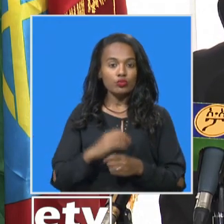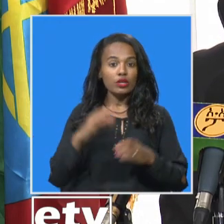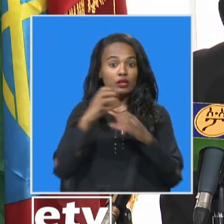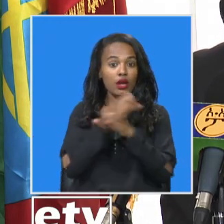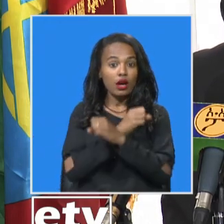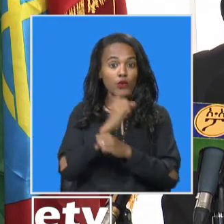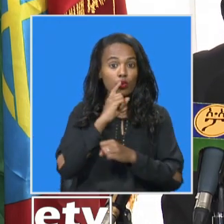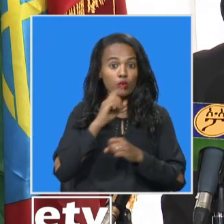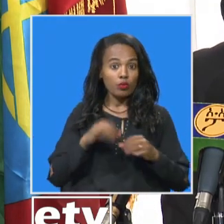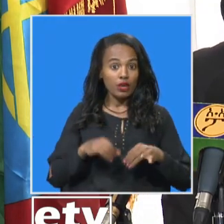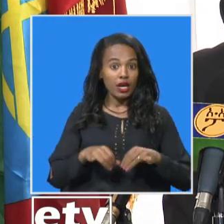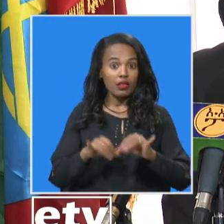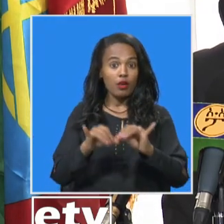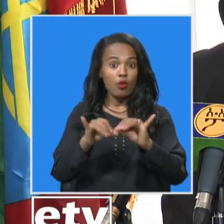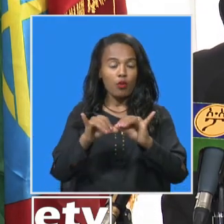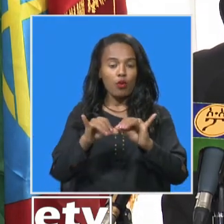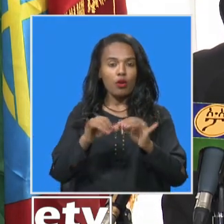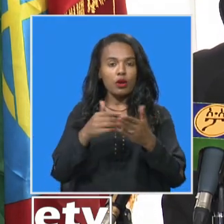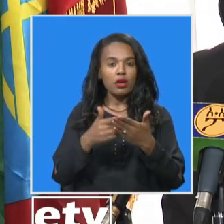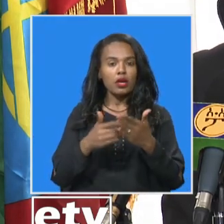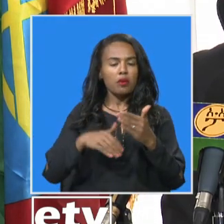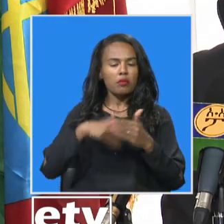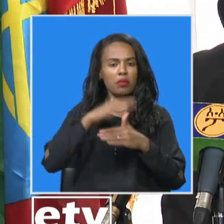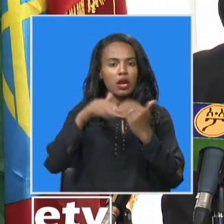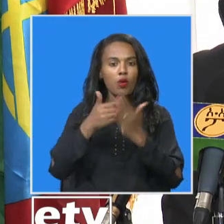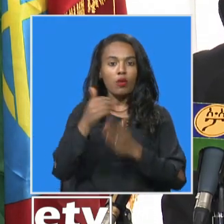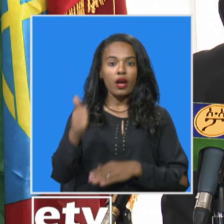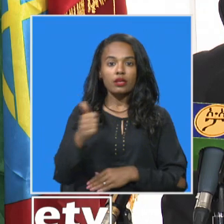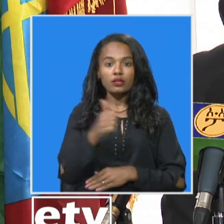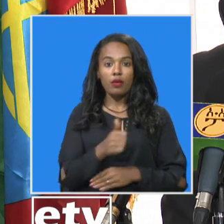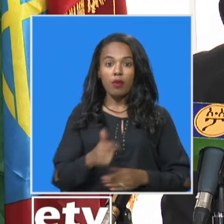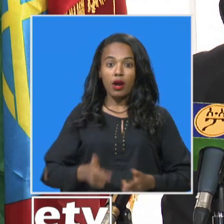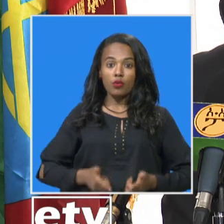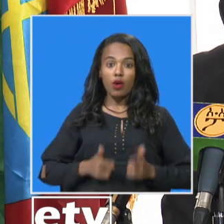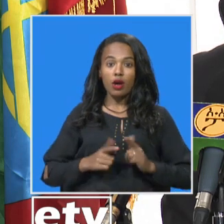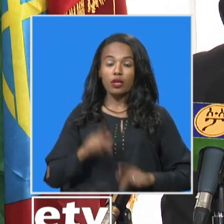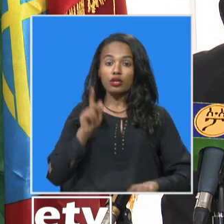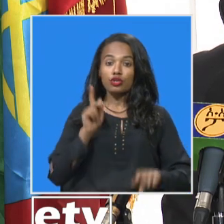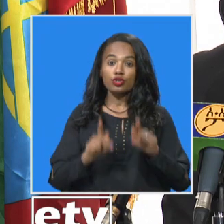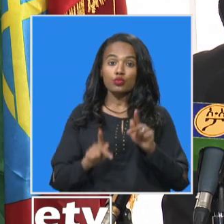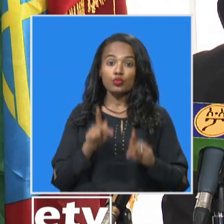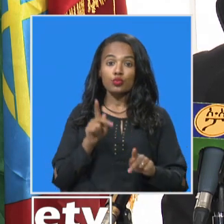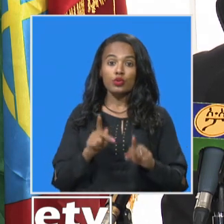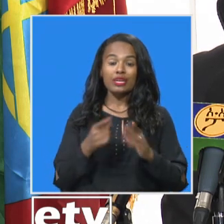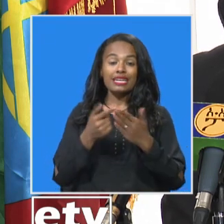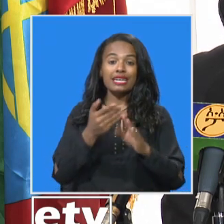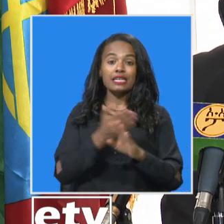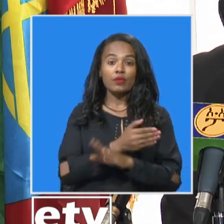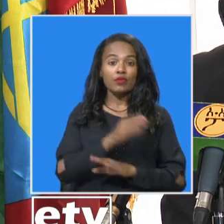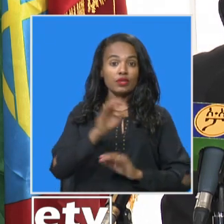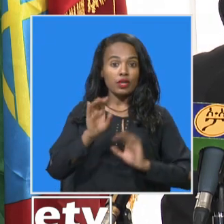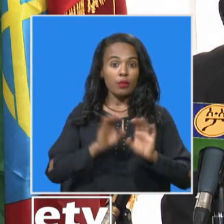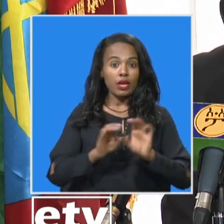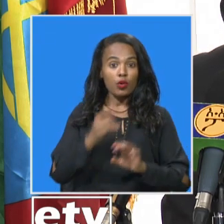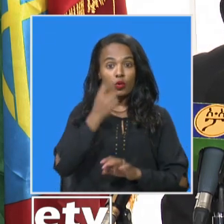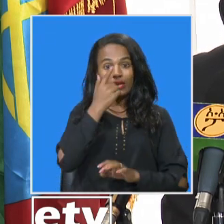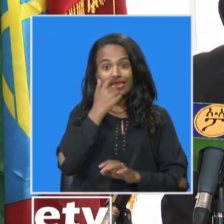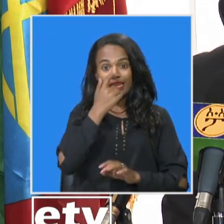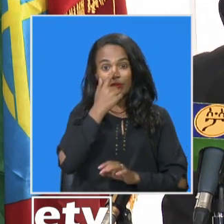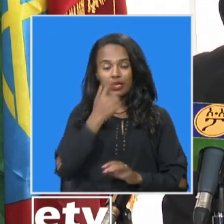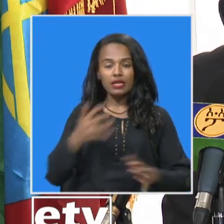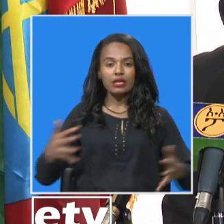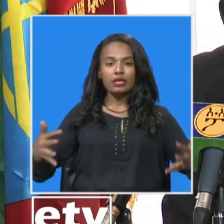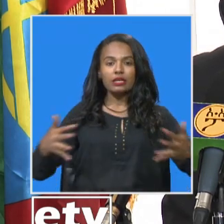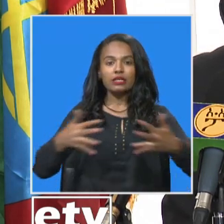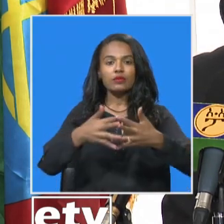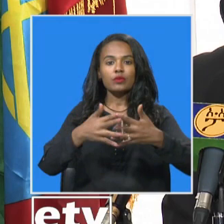ተጠናክረው ነው የሚቀጥለው። እንግዲህ መላው የአዲስ አበባ ነዋሪ ህዝቡ ከዚህ በፊት እንደሚያደርገው የተለመደ